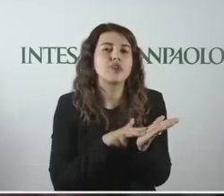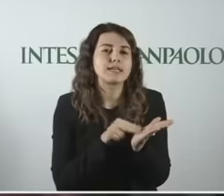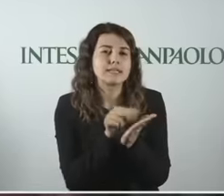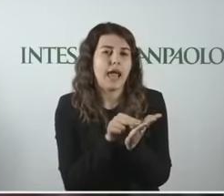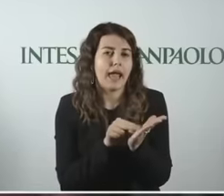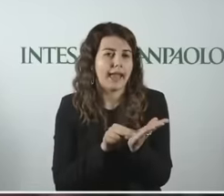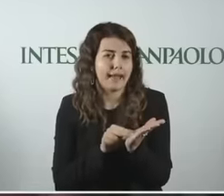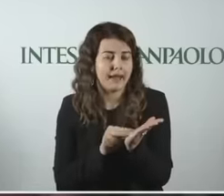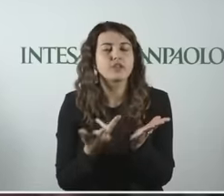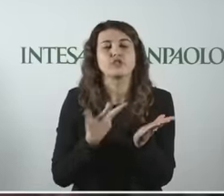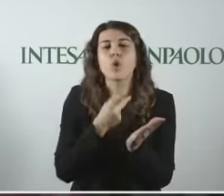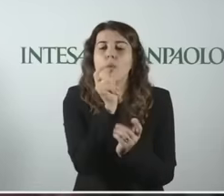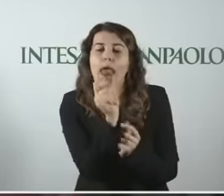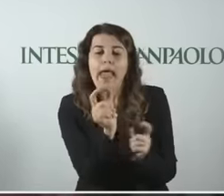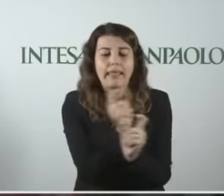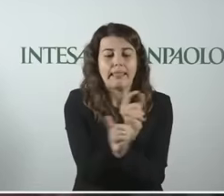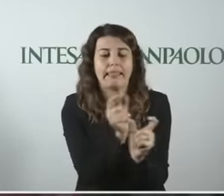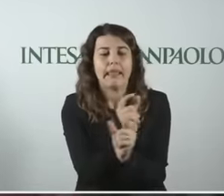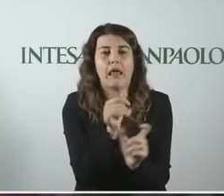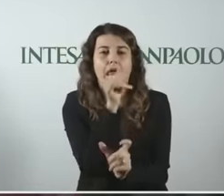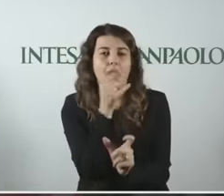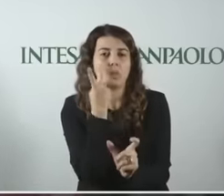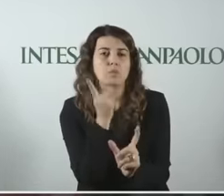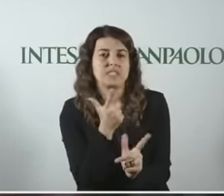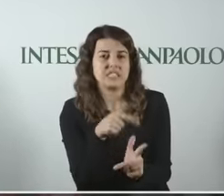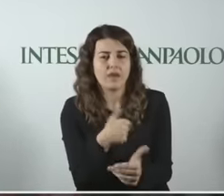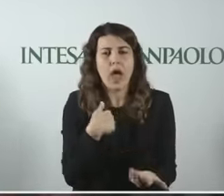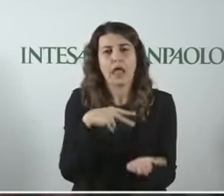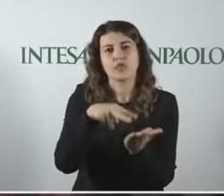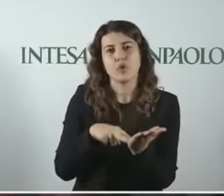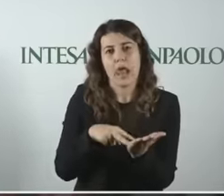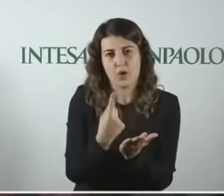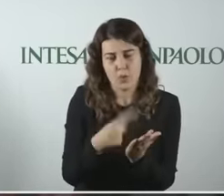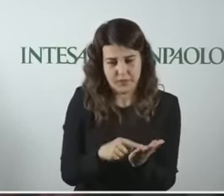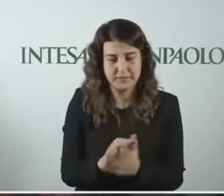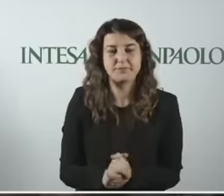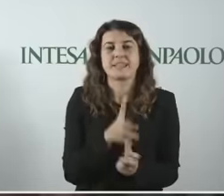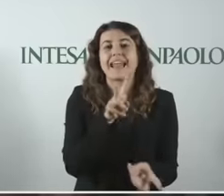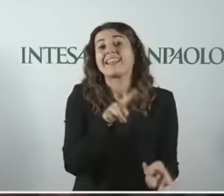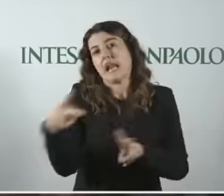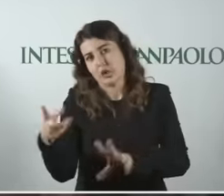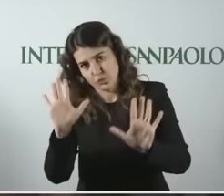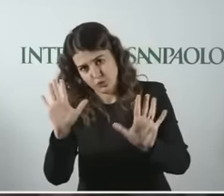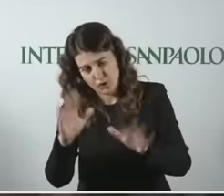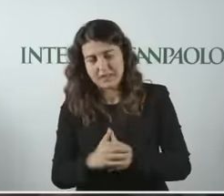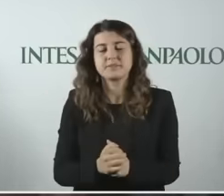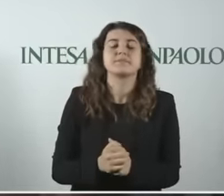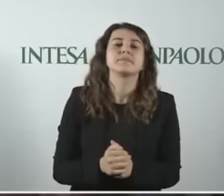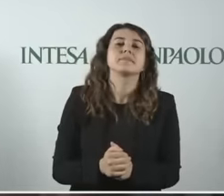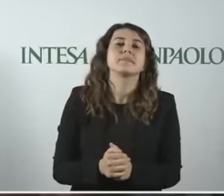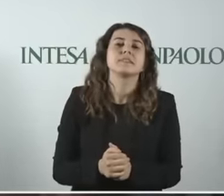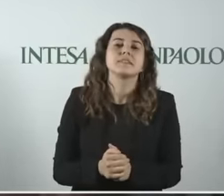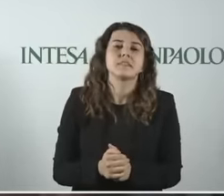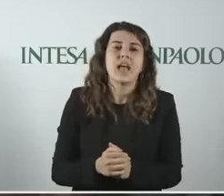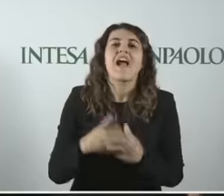aveva un suo codice una lettera al posto dell'altra e a questo punto gliene leggo una eh in traduzione a fare